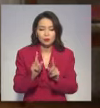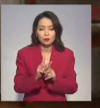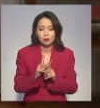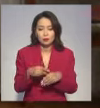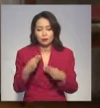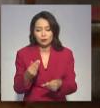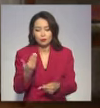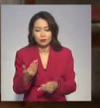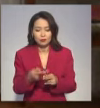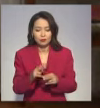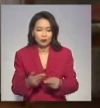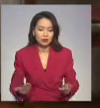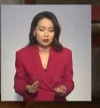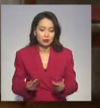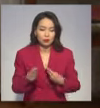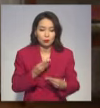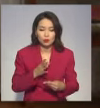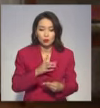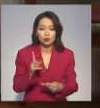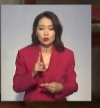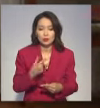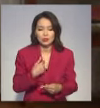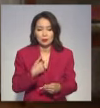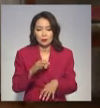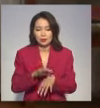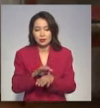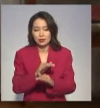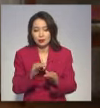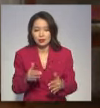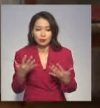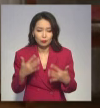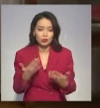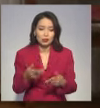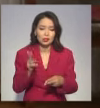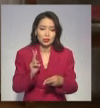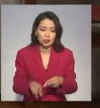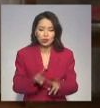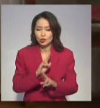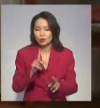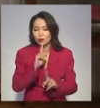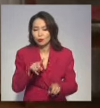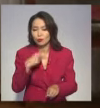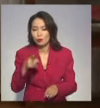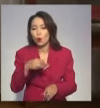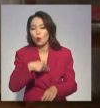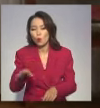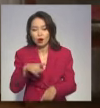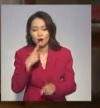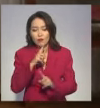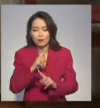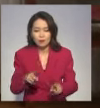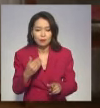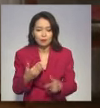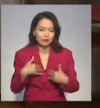которые не сдавали мне жилье, только потому, что у меня больные дети. Наконец-то это закончилось. Никто не скажет, уходите. Хочу сказать людям, чтобы